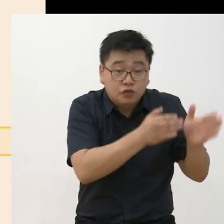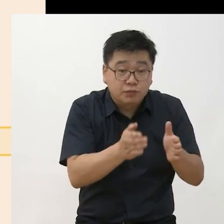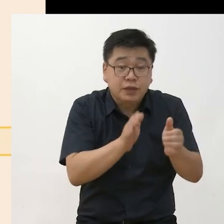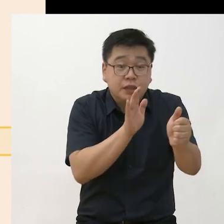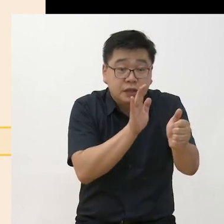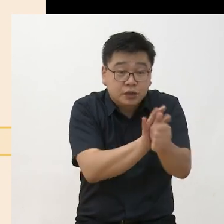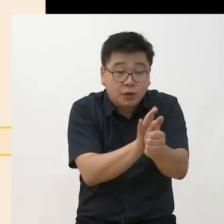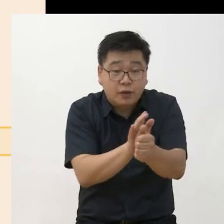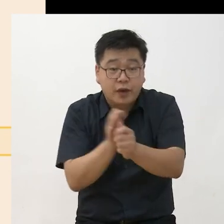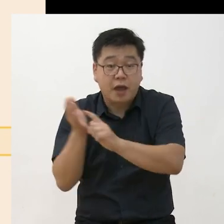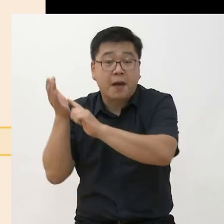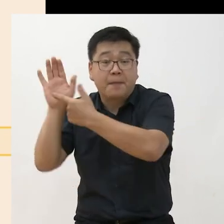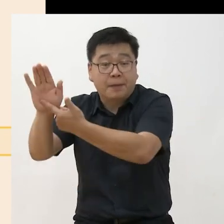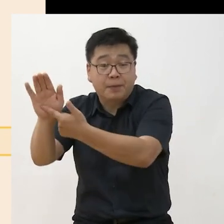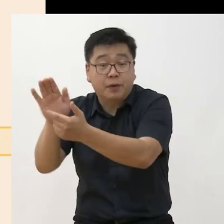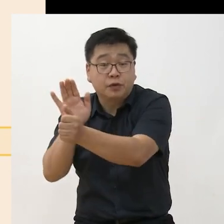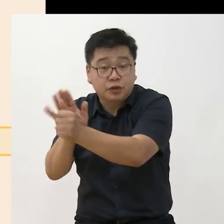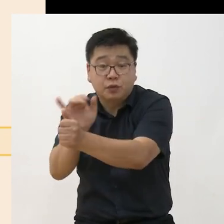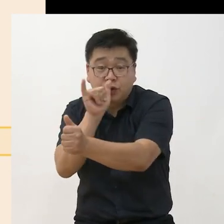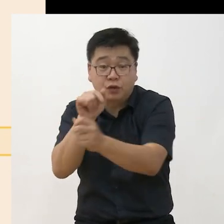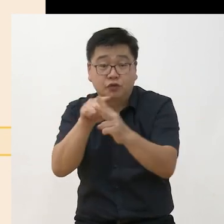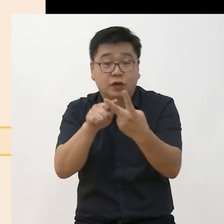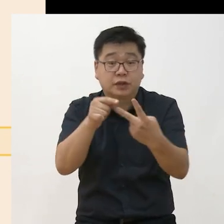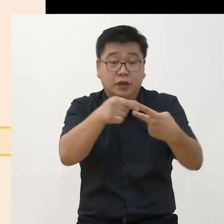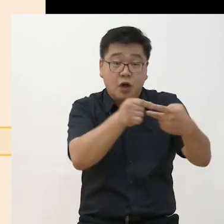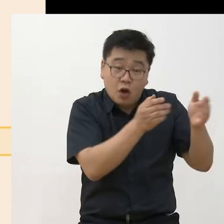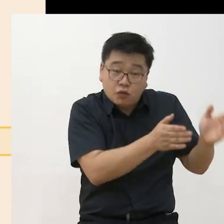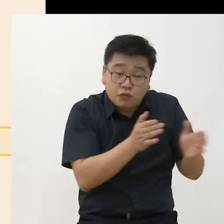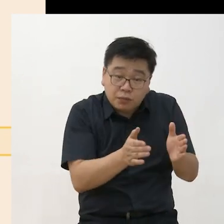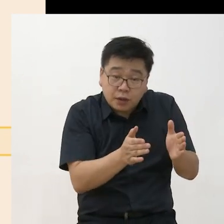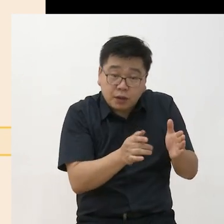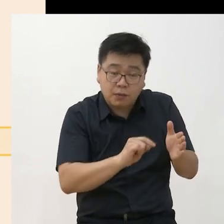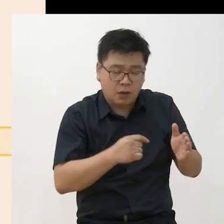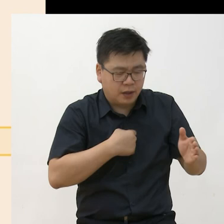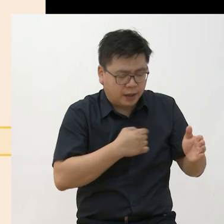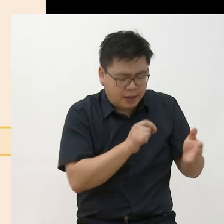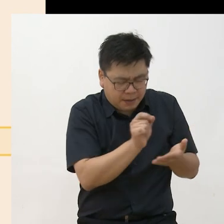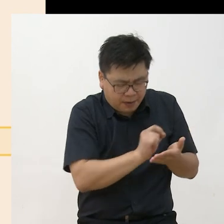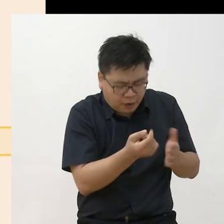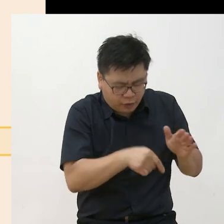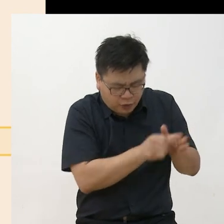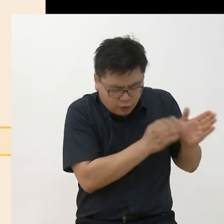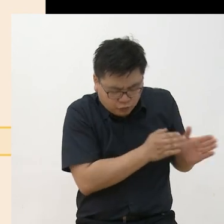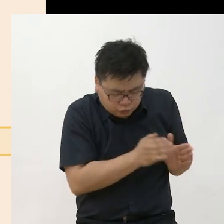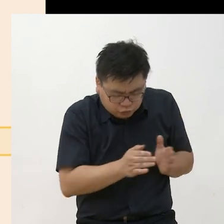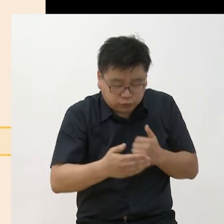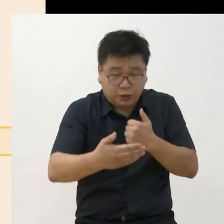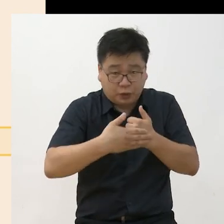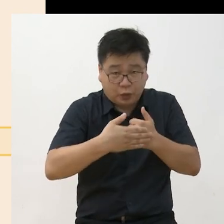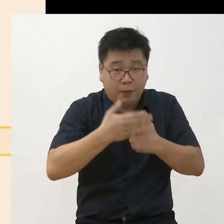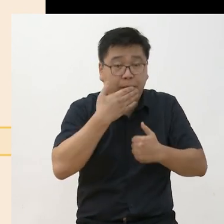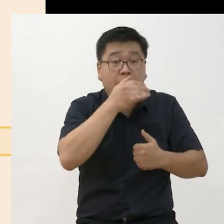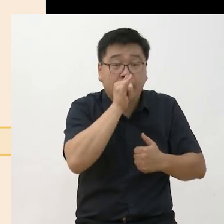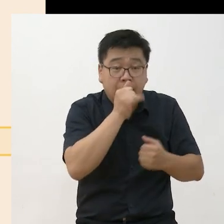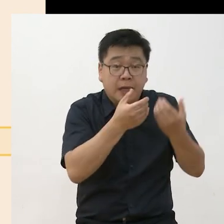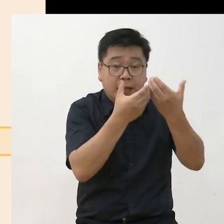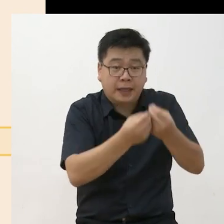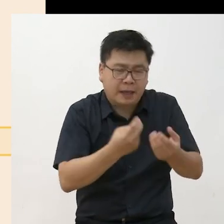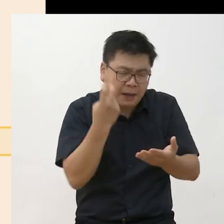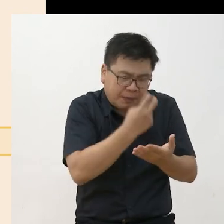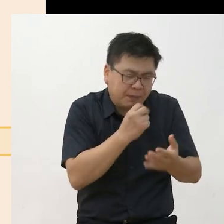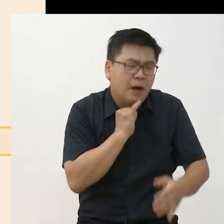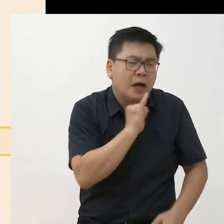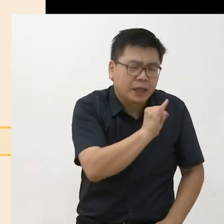있는데요. 창작 준비 지원은 작품 집필에 준비에 해당되는 활동을 지원하는 그런 내용이 되겠습니다. 그래서 거기 나와 있듯이 리서치,